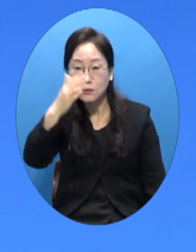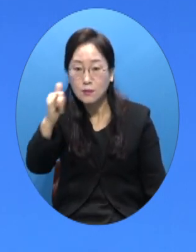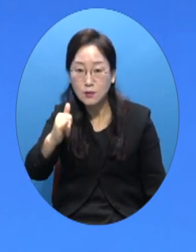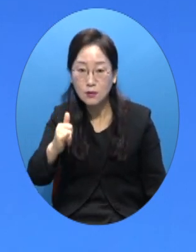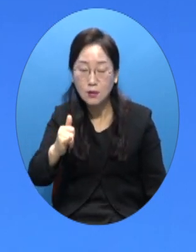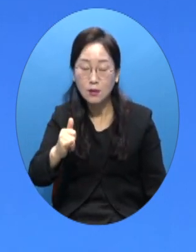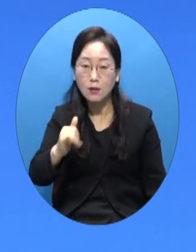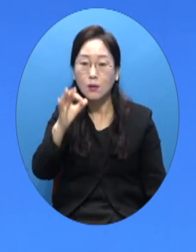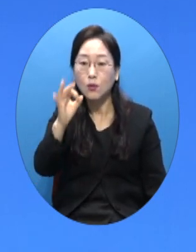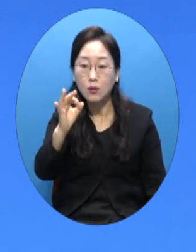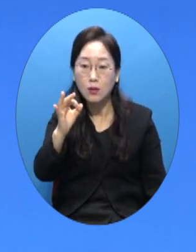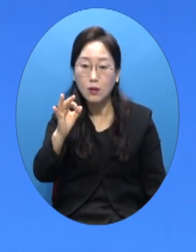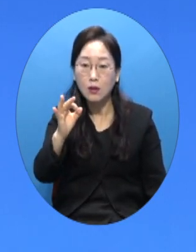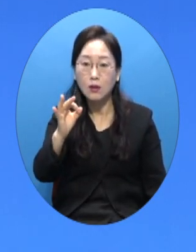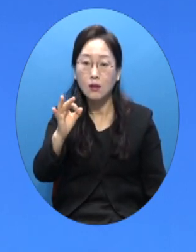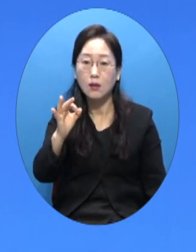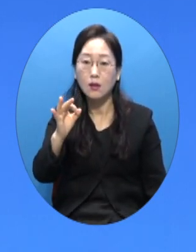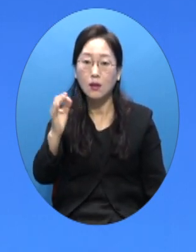돈을